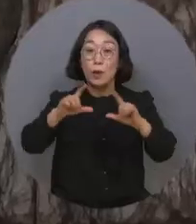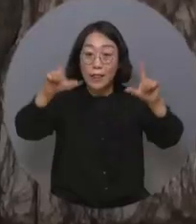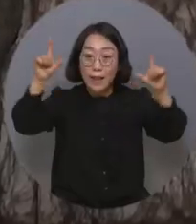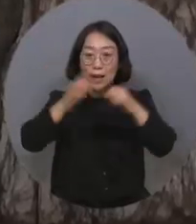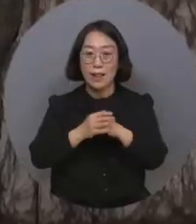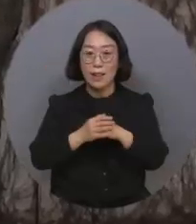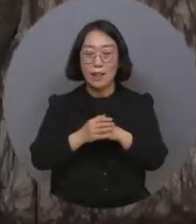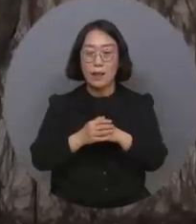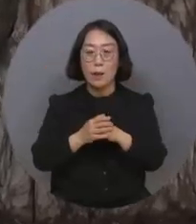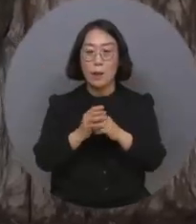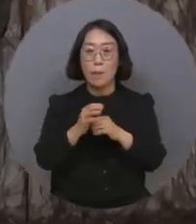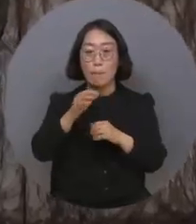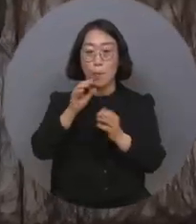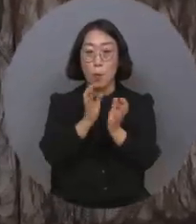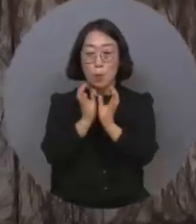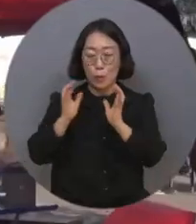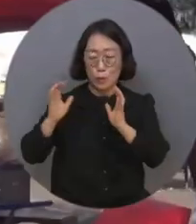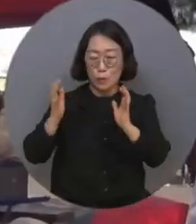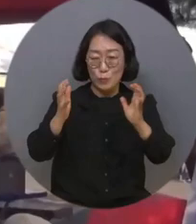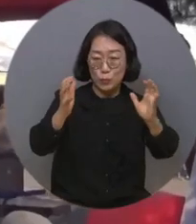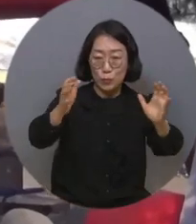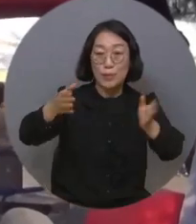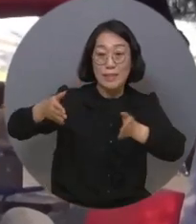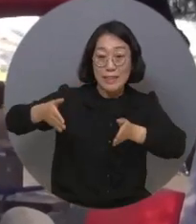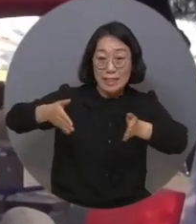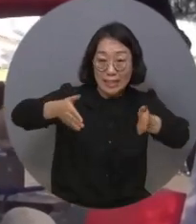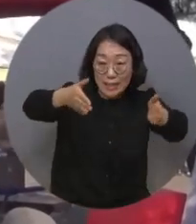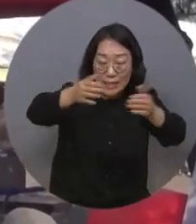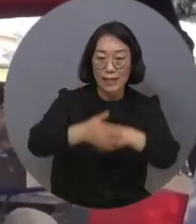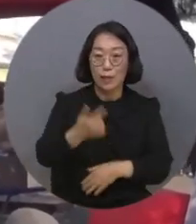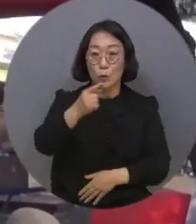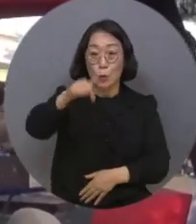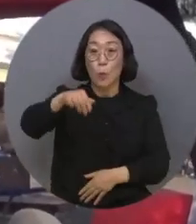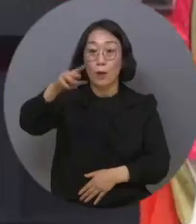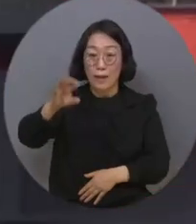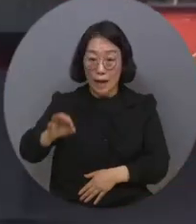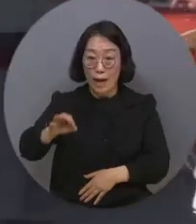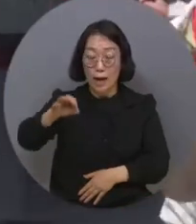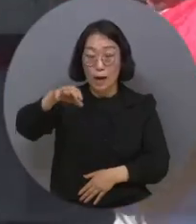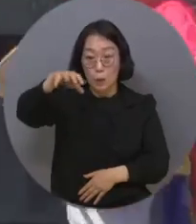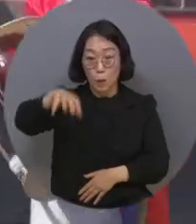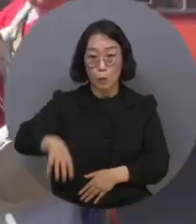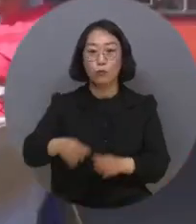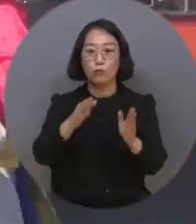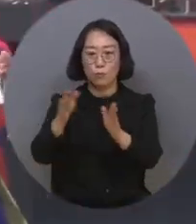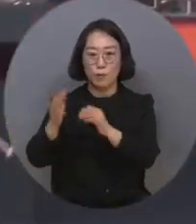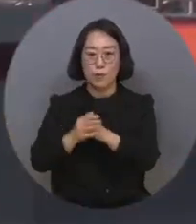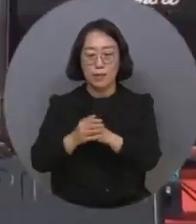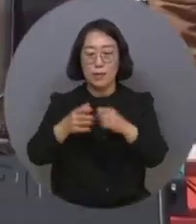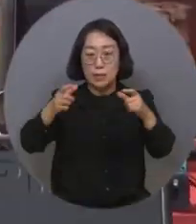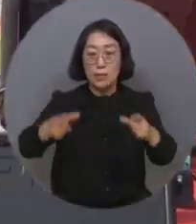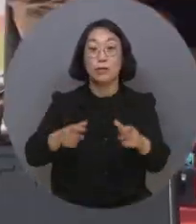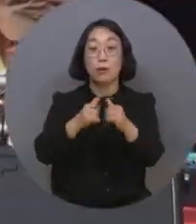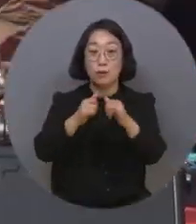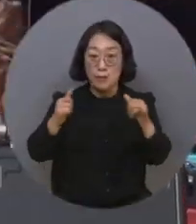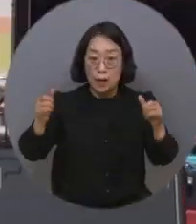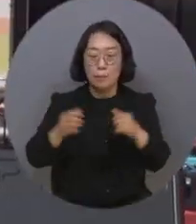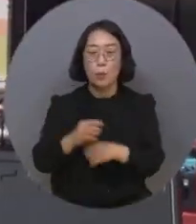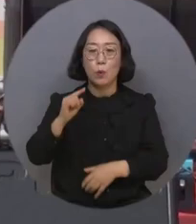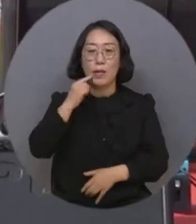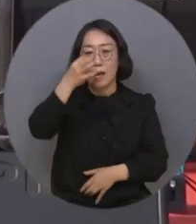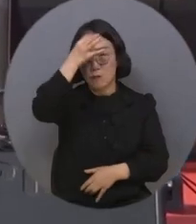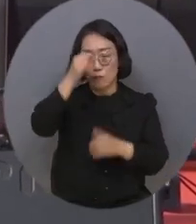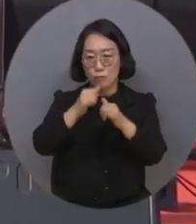입성마을 벚꽃길입니다. 녹양종합사회복지관 주최로 마을 축제가 열렸습니다. 지역 주민들과 관내 예술인,